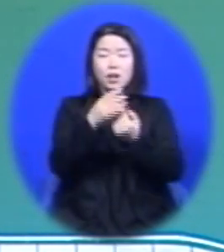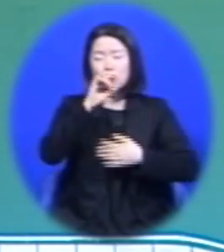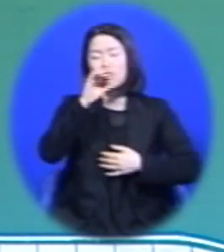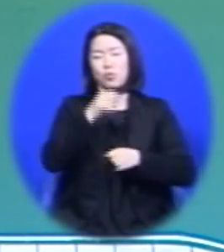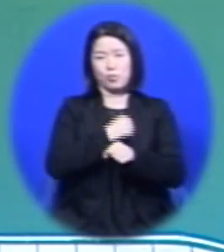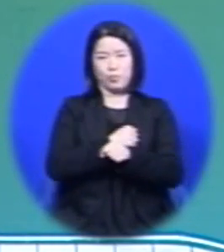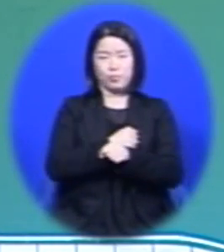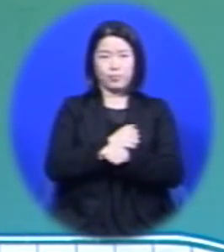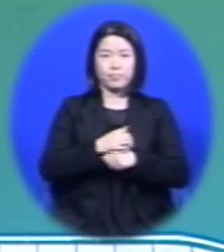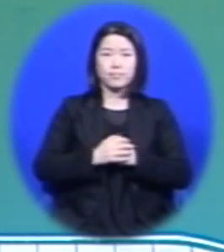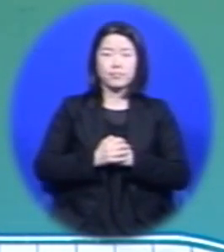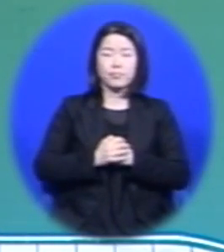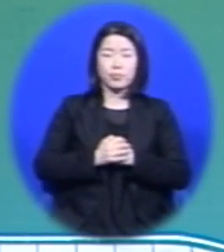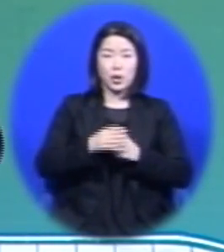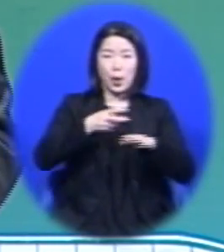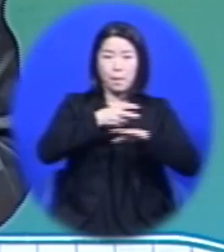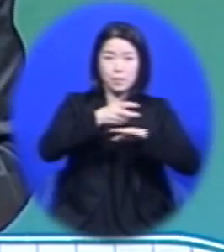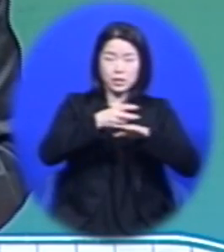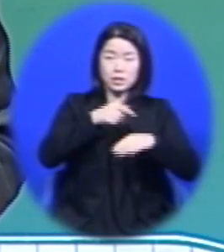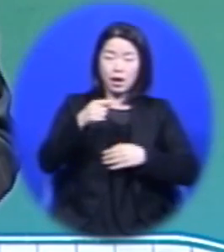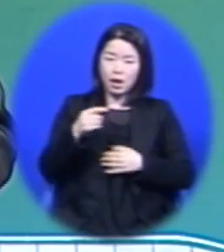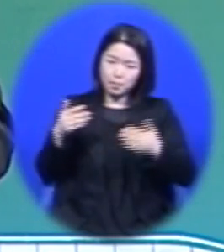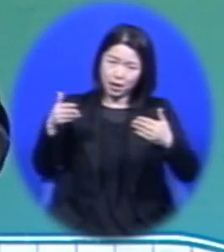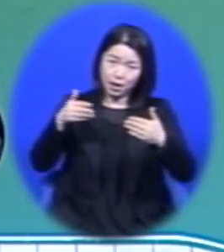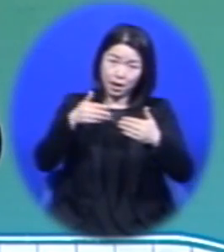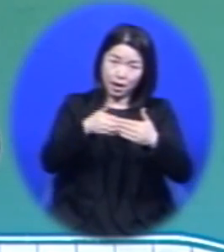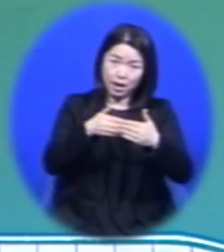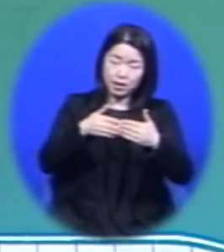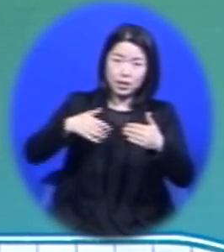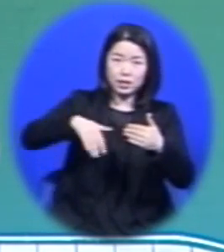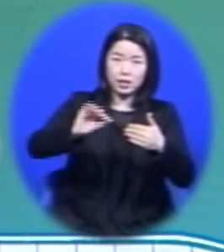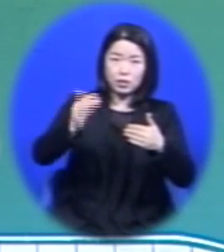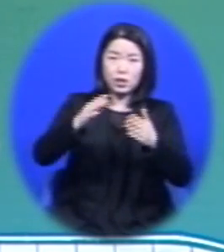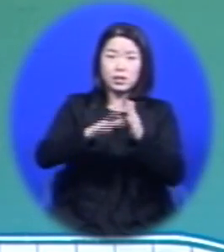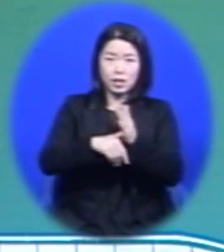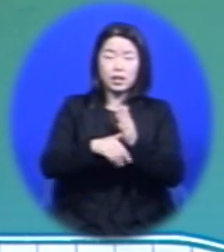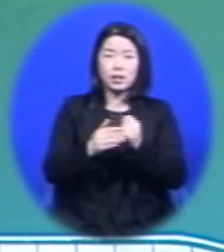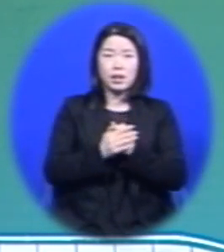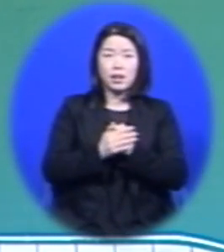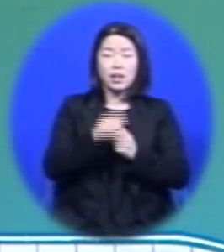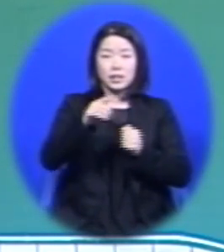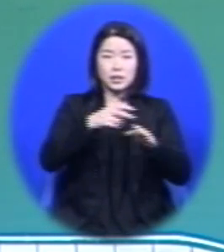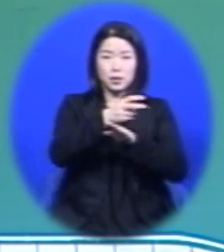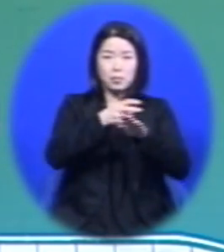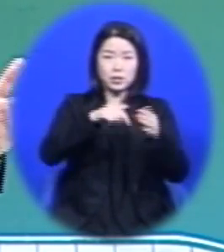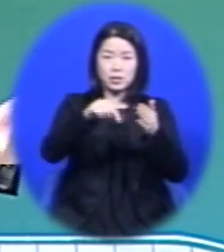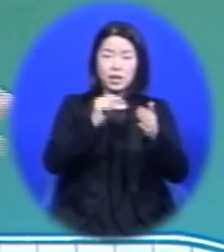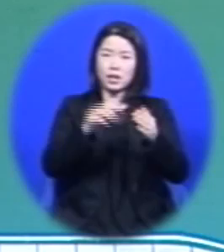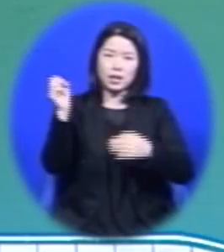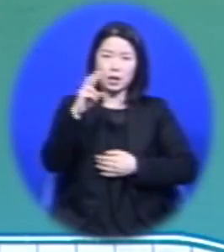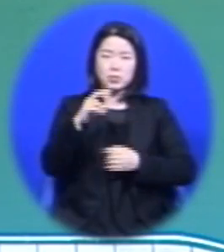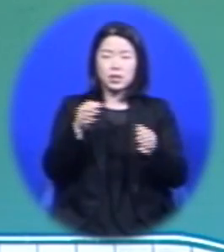궁금해졌습니다. 버스가 드디어 그 마을 가까이로 지나가게 될 때, 그 버스 안에